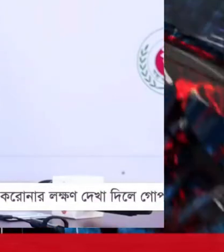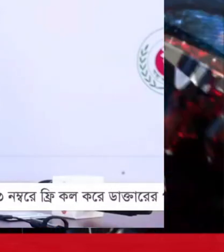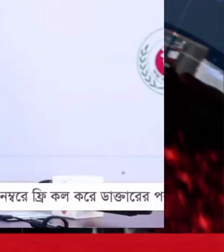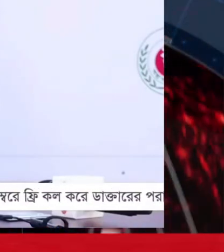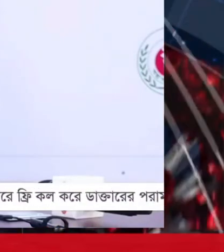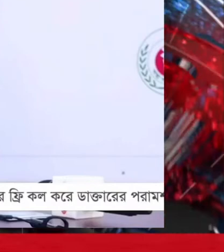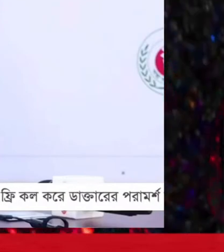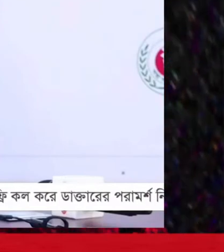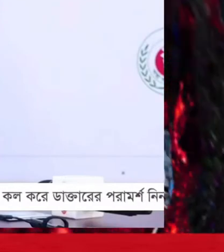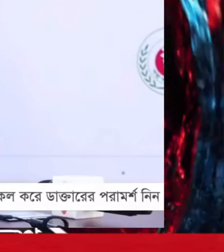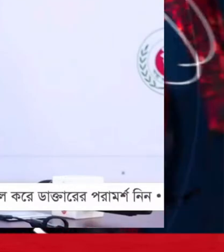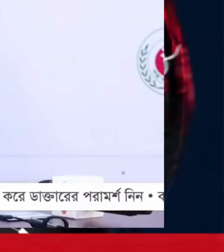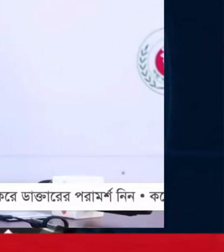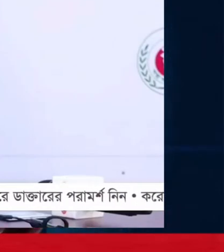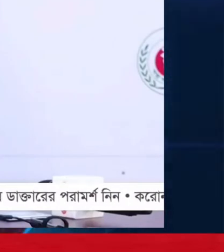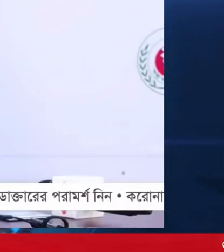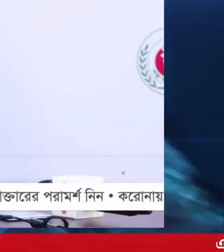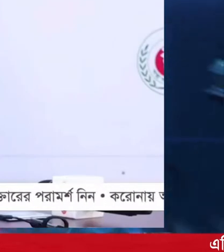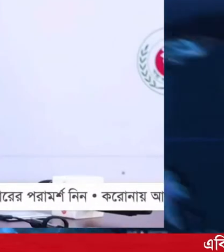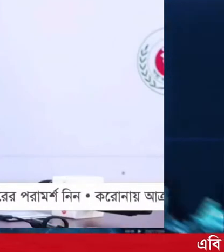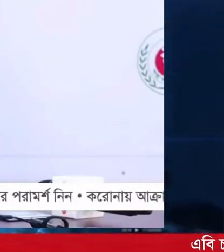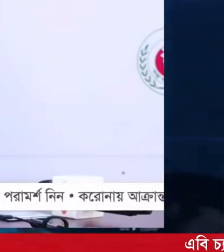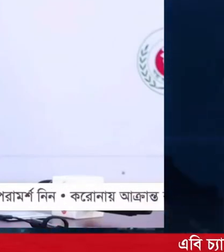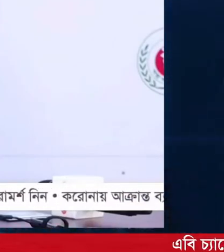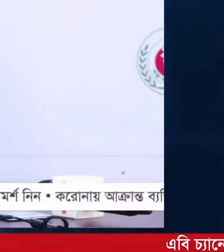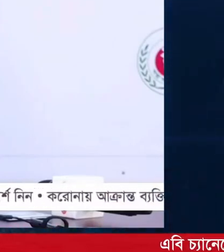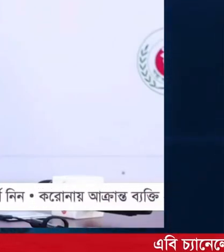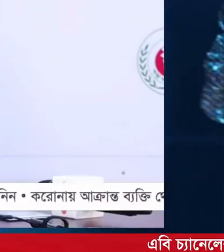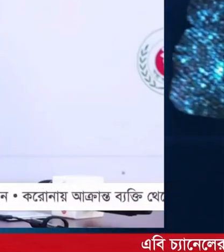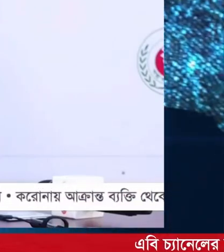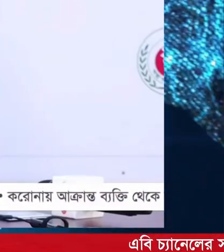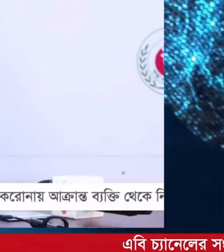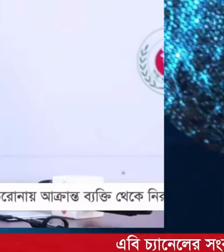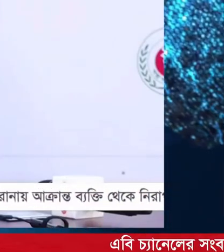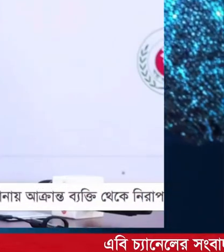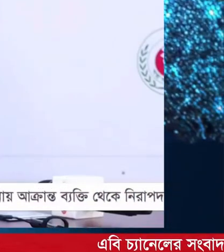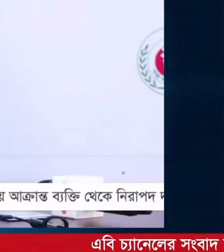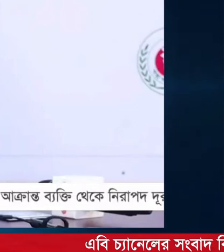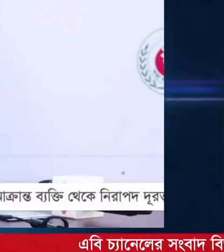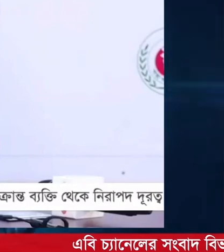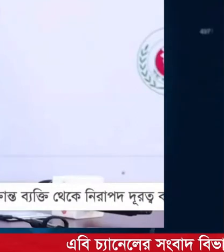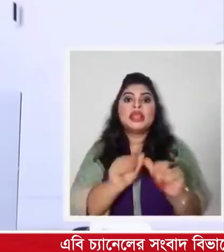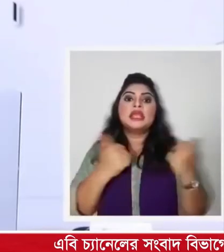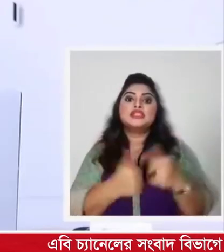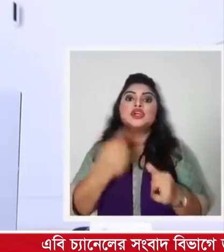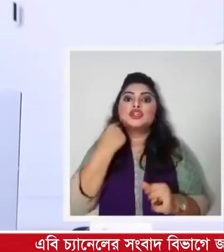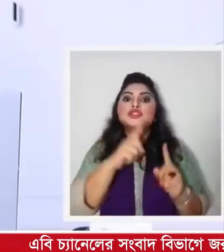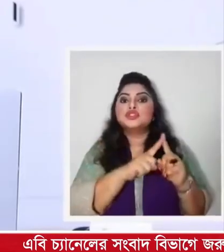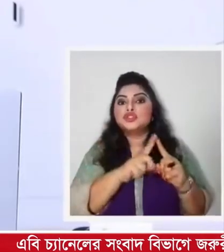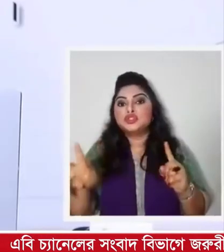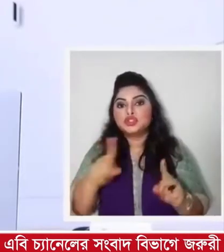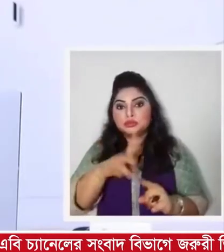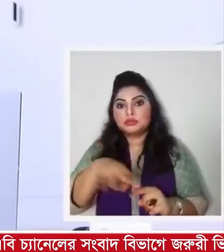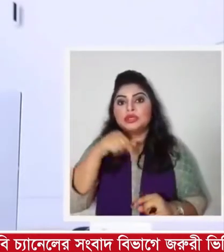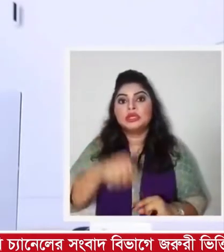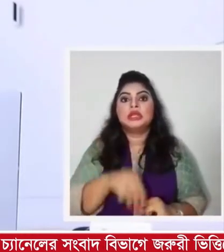1,10,098 জন। 24 ঘন্টায় মৃত্যুবরণ করেছেন 34 জন, এ পর্যন্ত মৃত্যুবরণ করেছেন 2,581 জন। গতকাল শুক্রবার